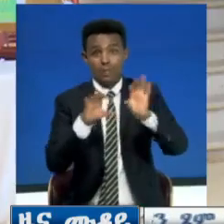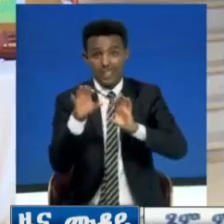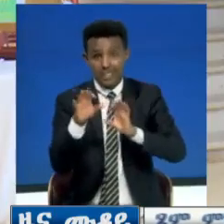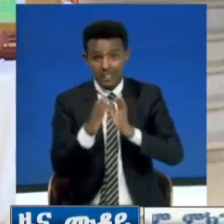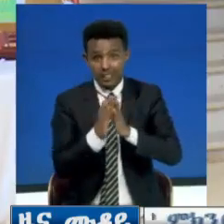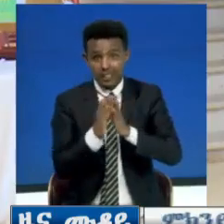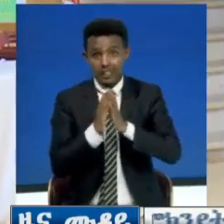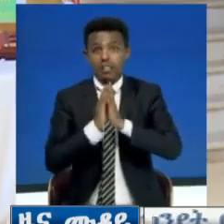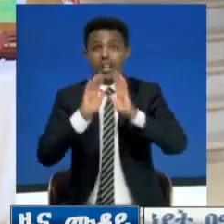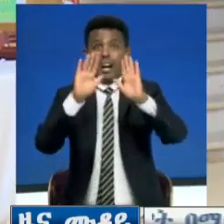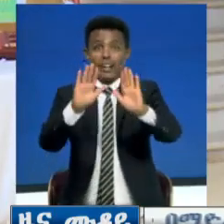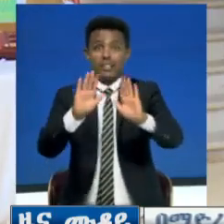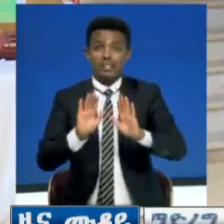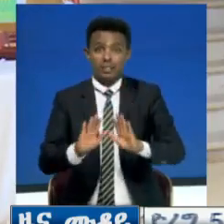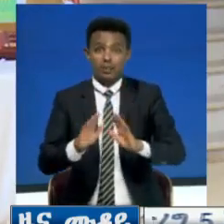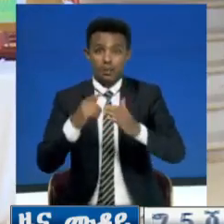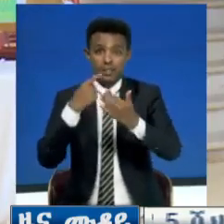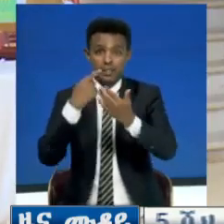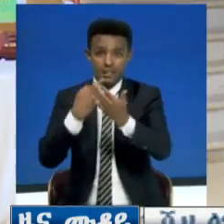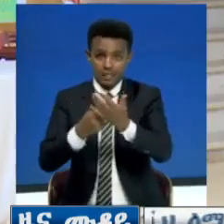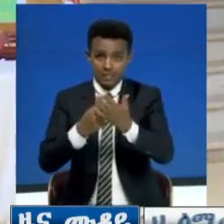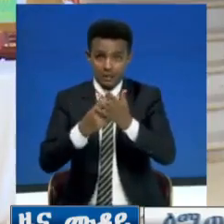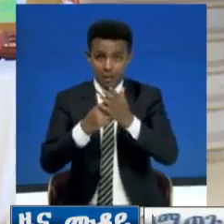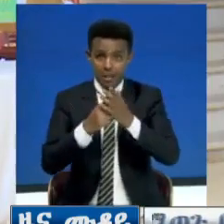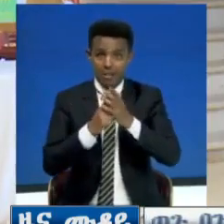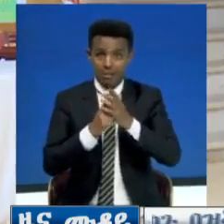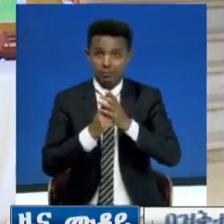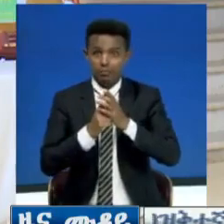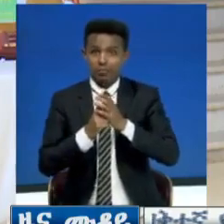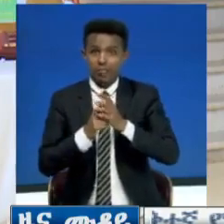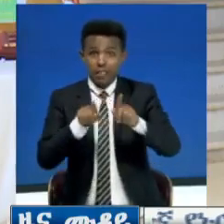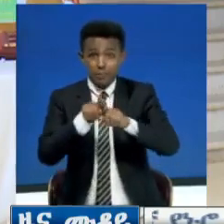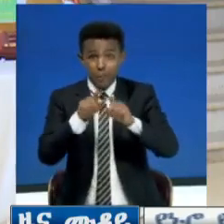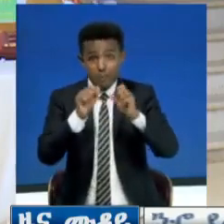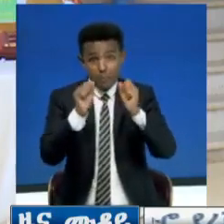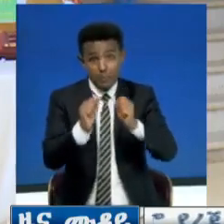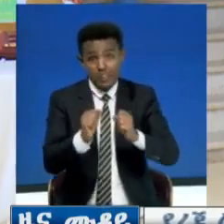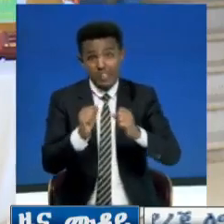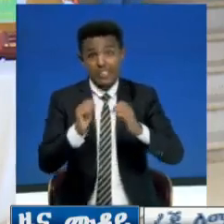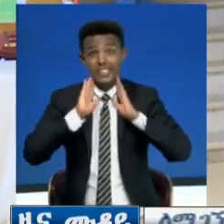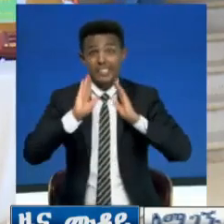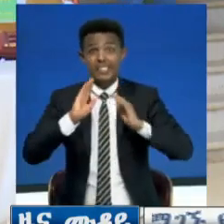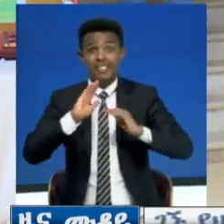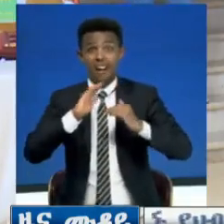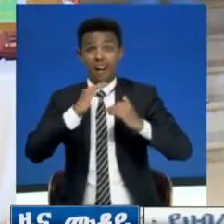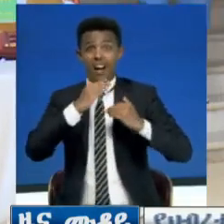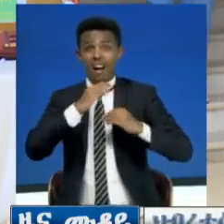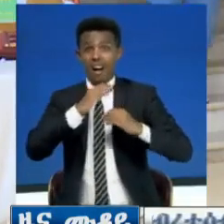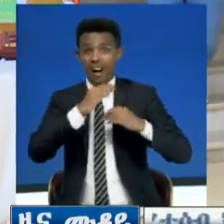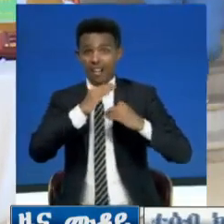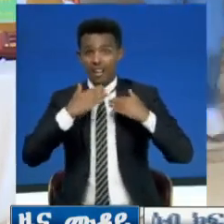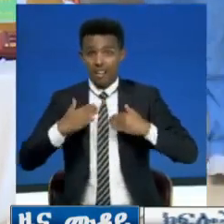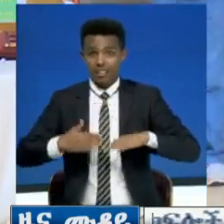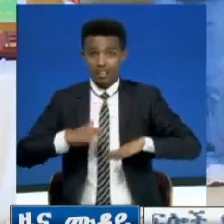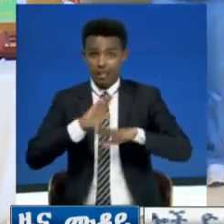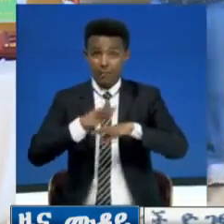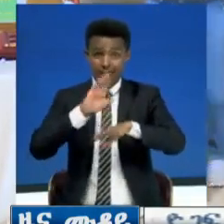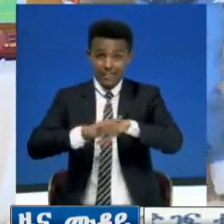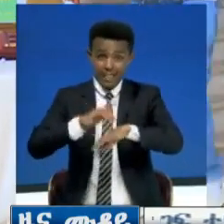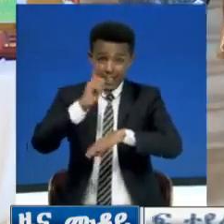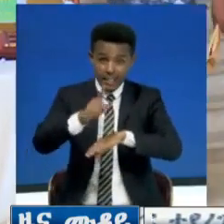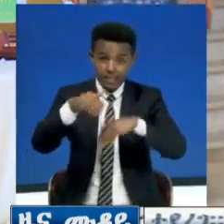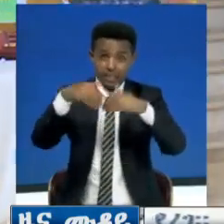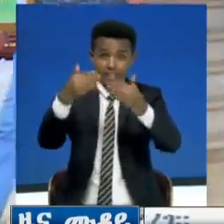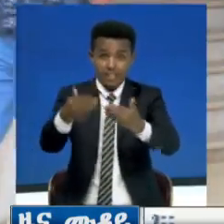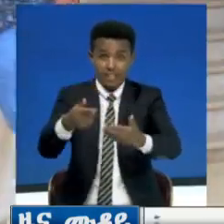እንቅስቃሴ የማያደርጉና ሊደራደሩ የሚችሉ የጸጥታ ተቋማት አመራሮች፣ ባለሙያዎች ላይ እርምጃ ወስደናል፣ ማስጠንቀቂያ ሰጥተናል፣ እዚህ